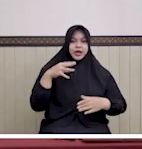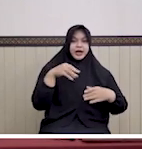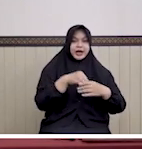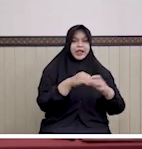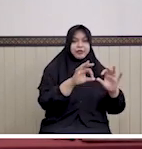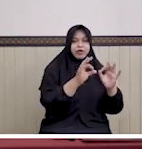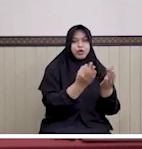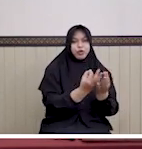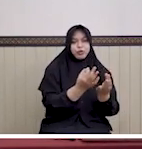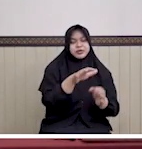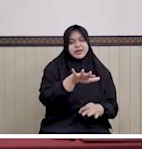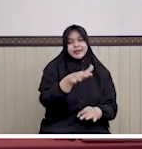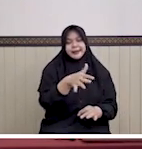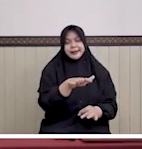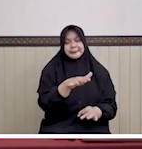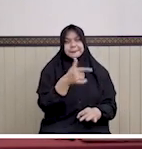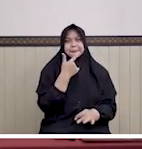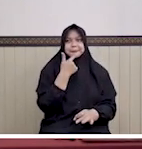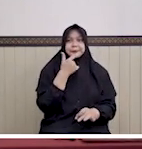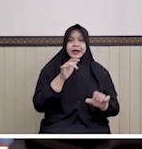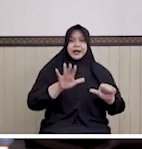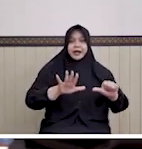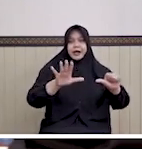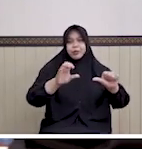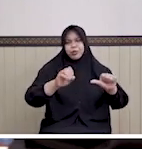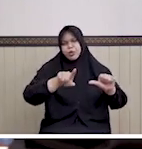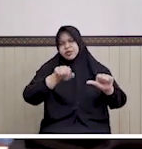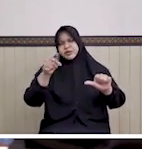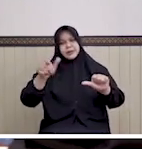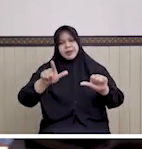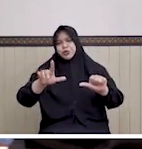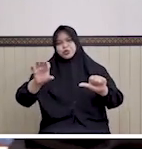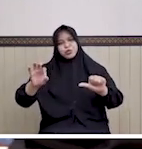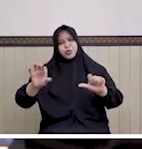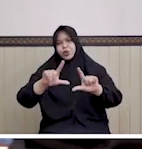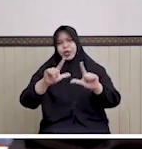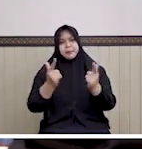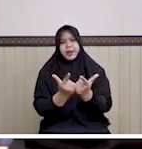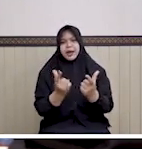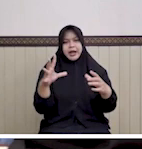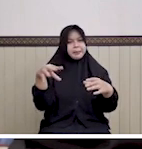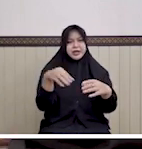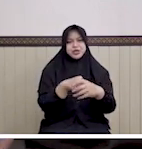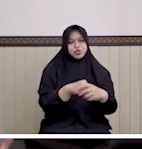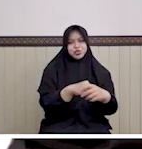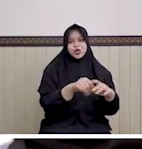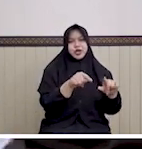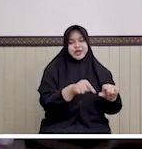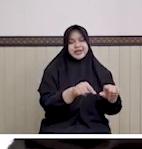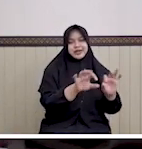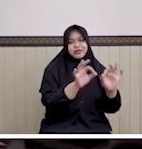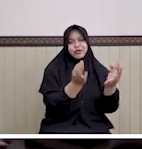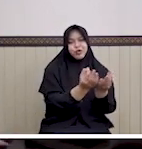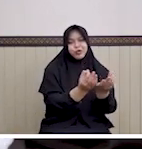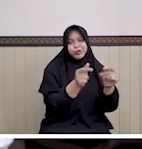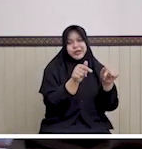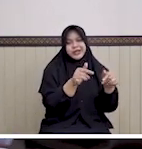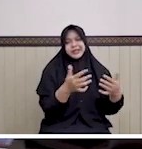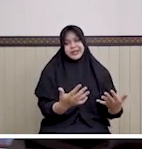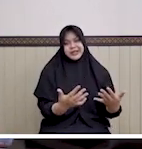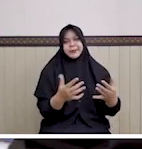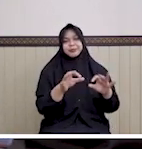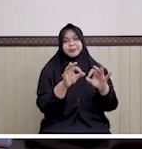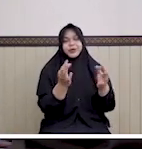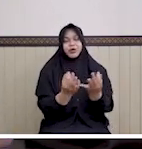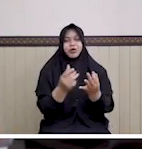forum ada sekitar 60-70 lembaga begitu yang tergabung di dalam forum tersebut nah